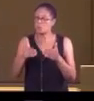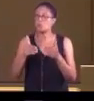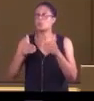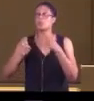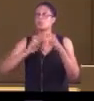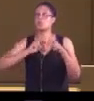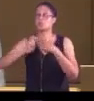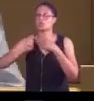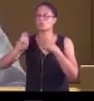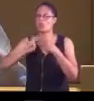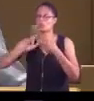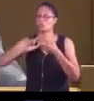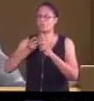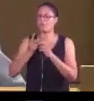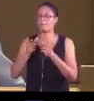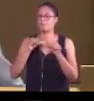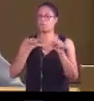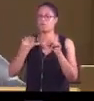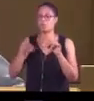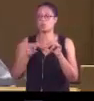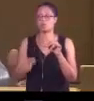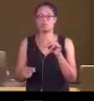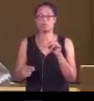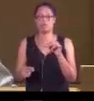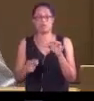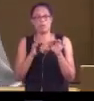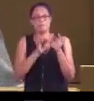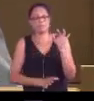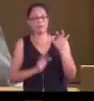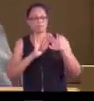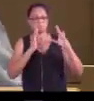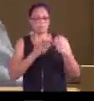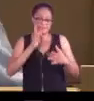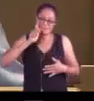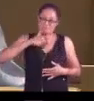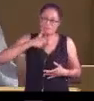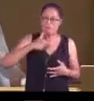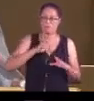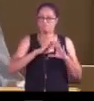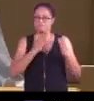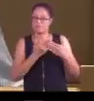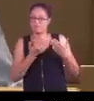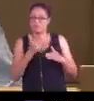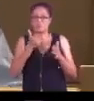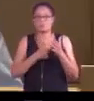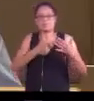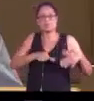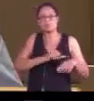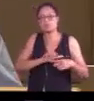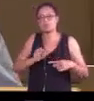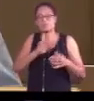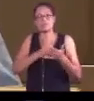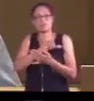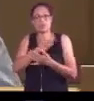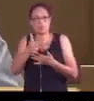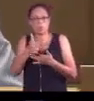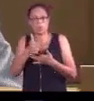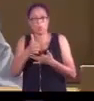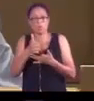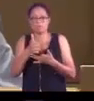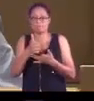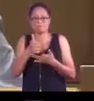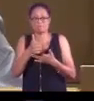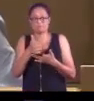transport? Donc le bilan montre tout l'effort qui a été fait de 2016 jusqu'à 2021, et puis